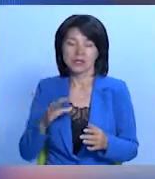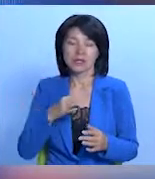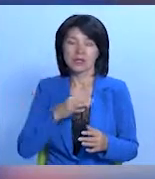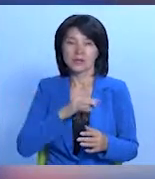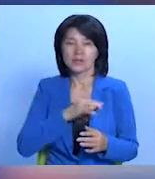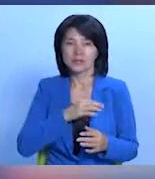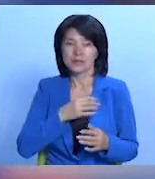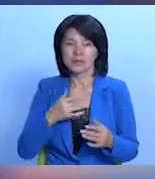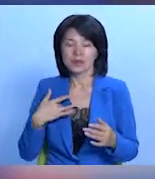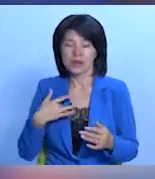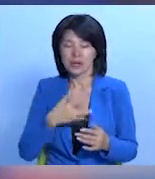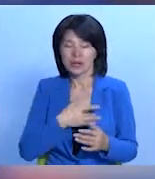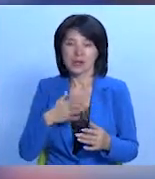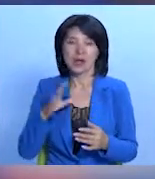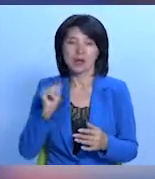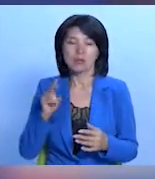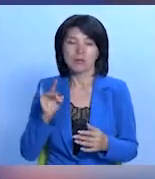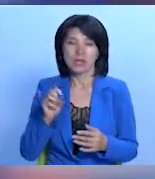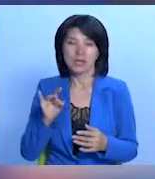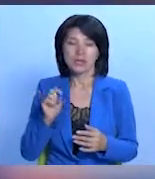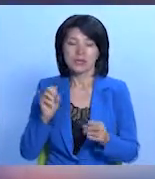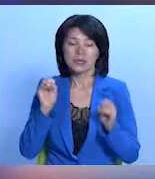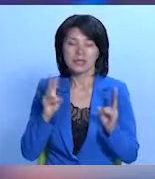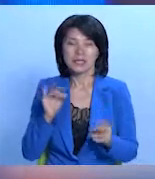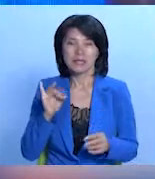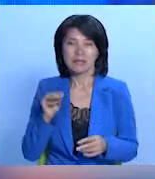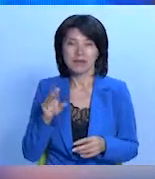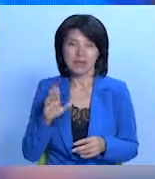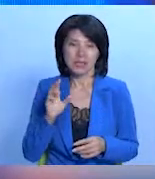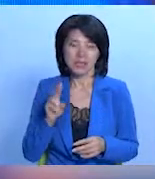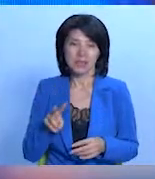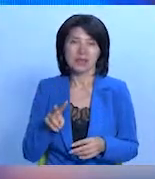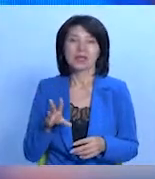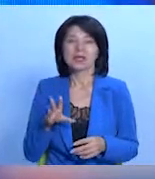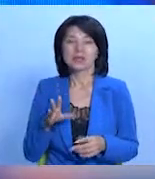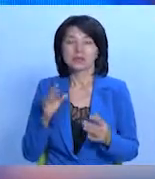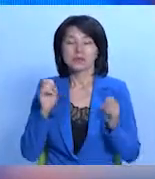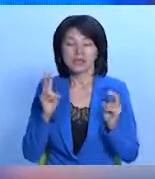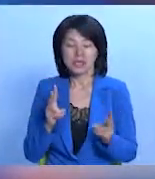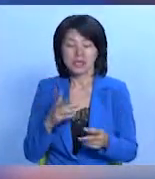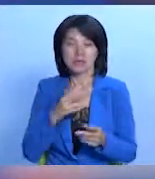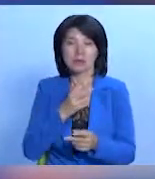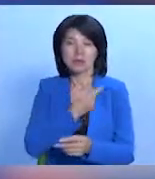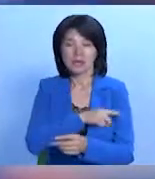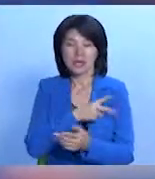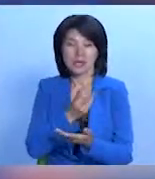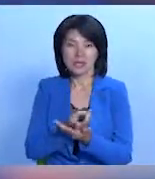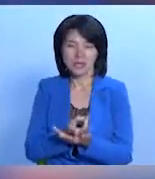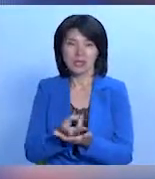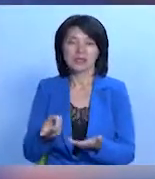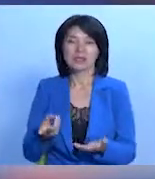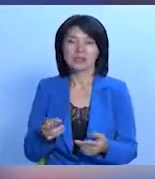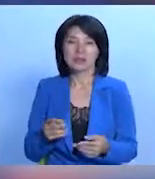аппаратында. Соңғы тәулікте 5 пациент реанимация бөлімінен әдетте палаталарға жағдайының жақсаруына